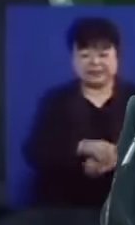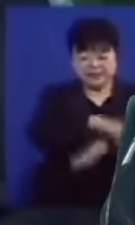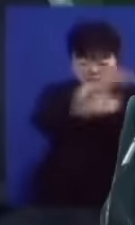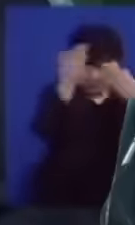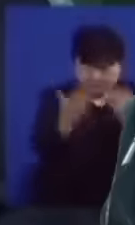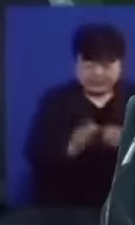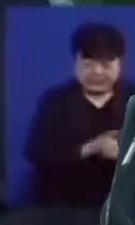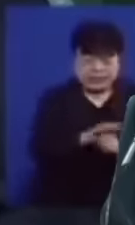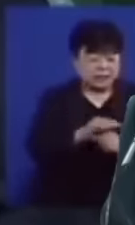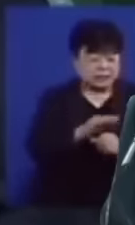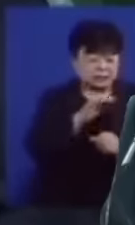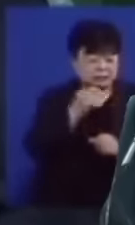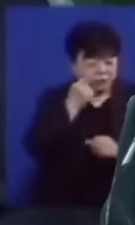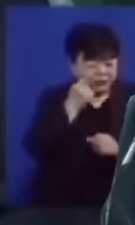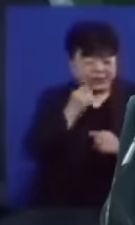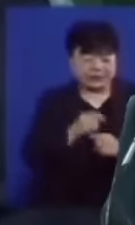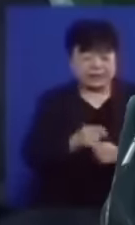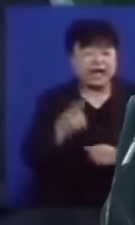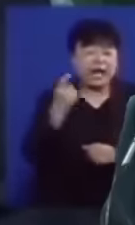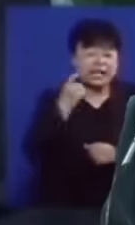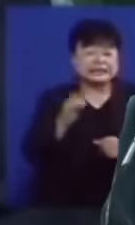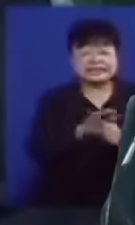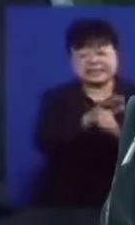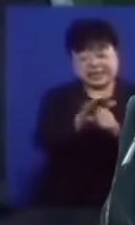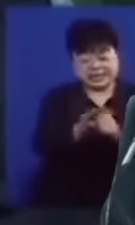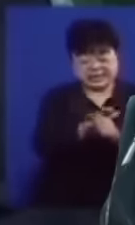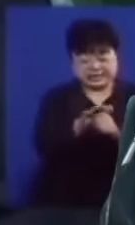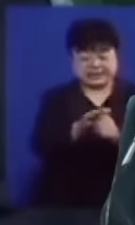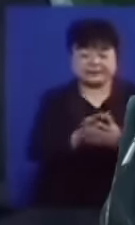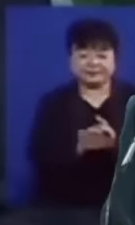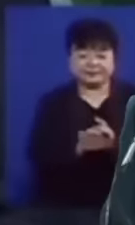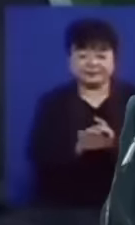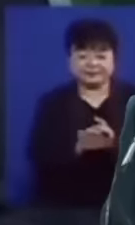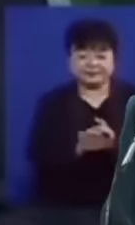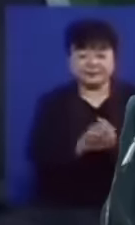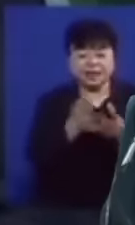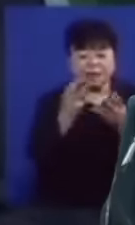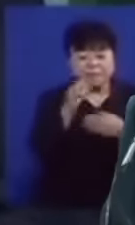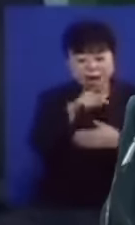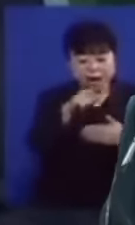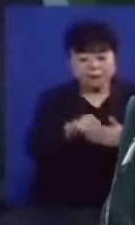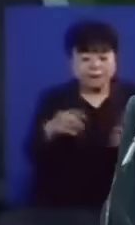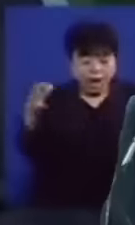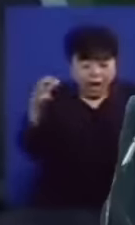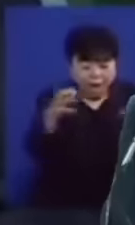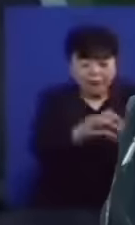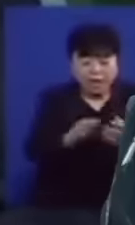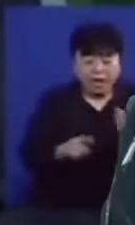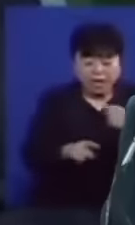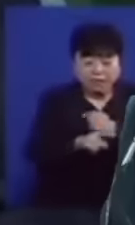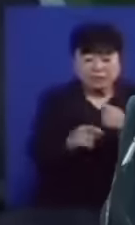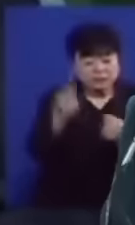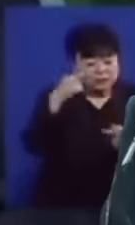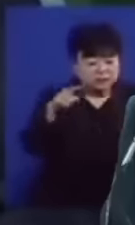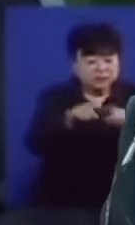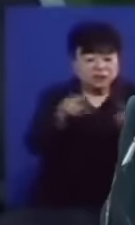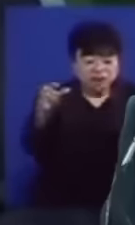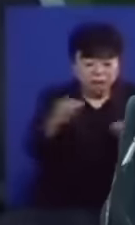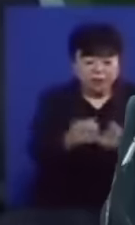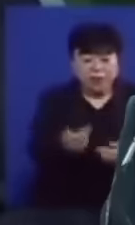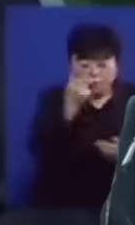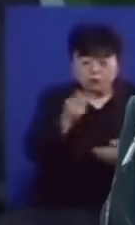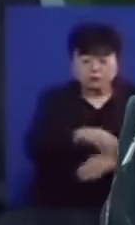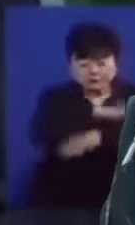전적인 사랑이 되지 못하고 가짜 사랑이 되고 마는 것입니다. 마음을 다하고 뜻을 다하고 정성을 다하고